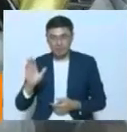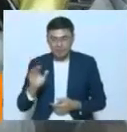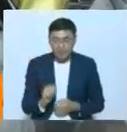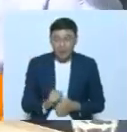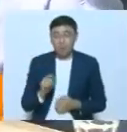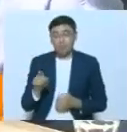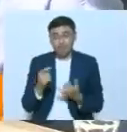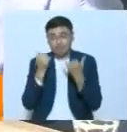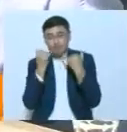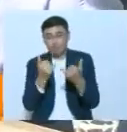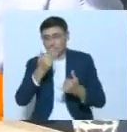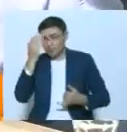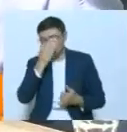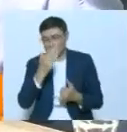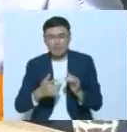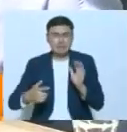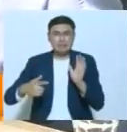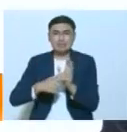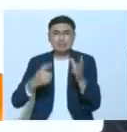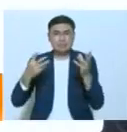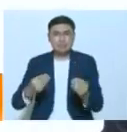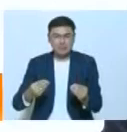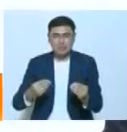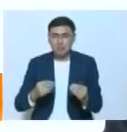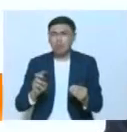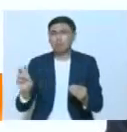жасаған. Онда бір жеті бойы экспедиция мүшелерінің